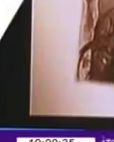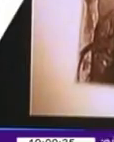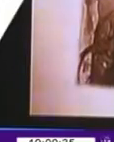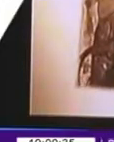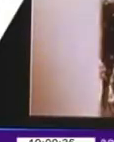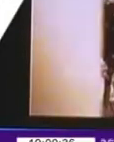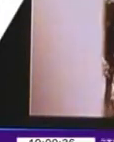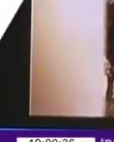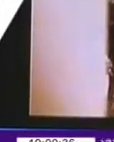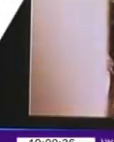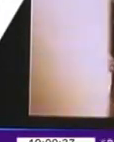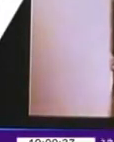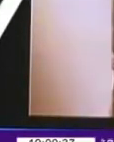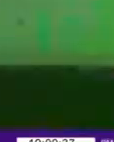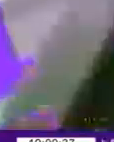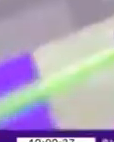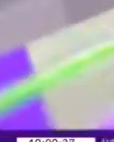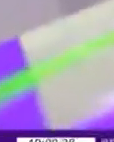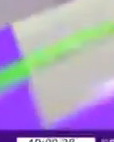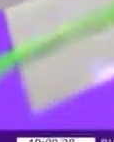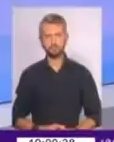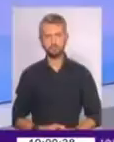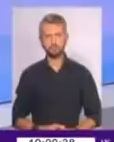про людей, які творили історію України.